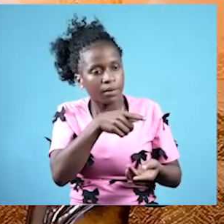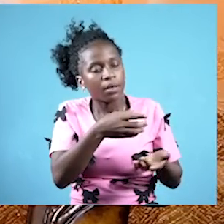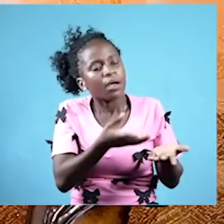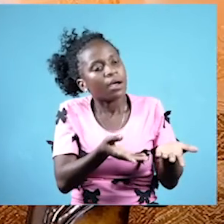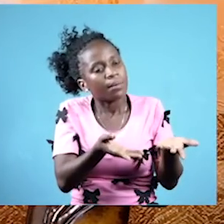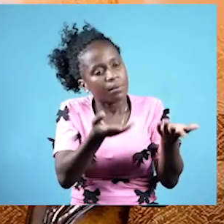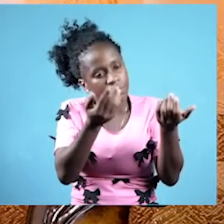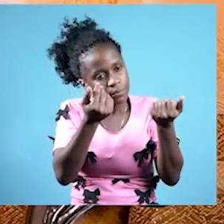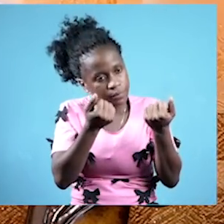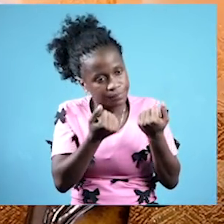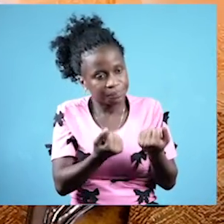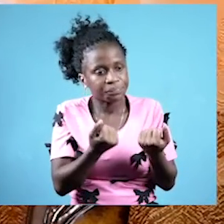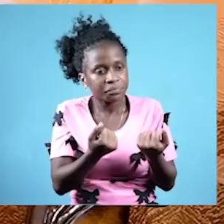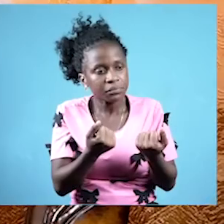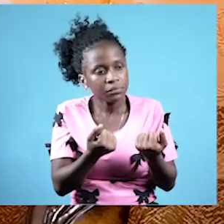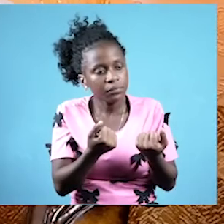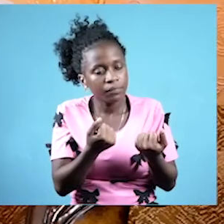ameweza